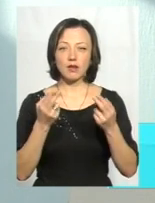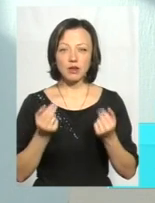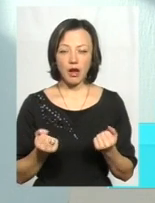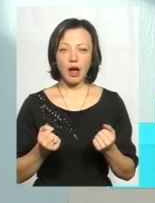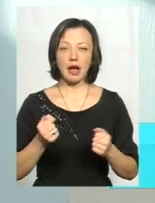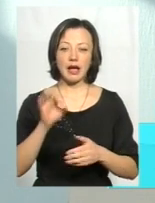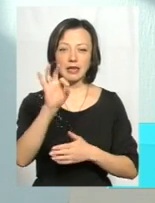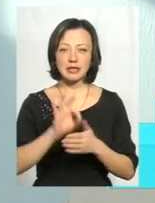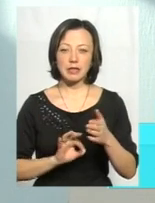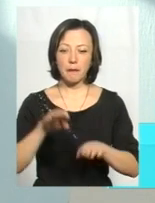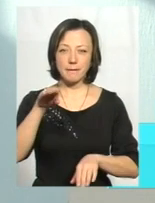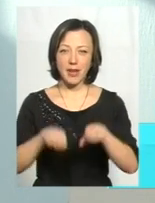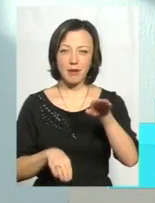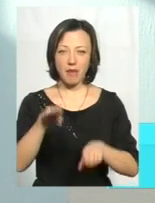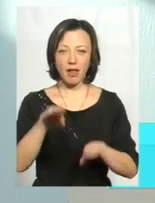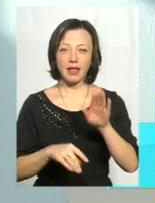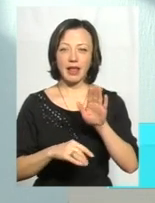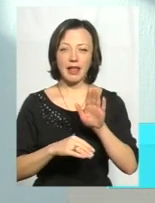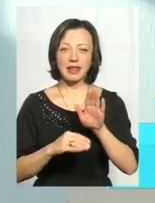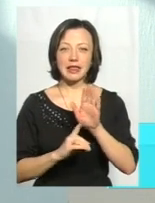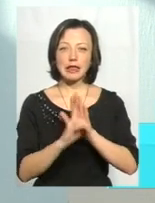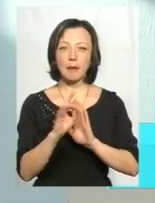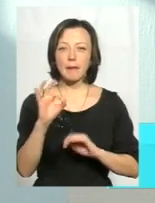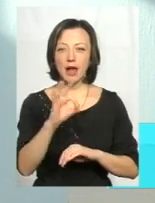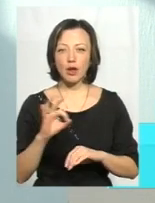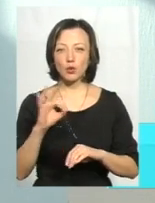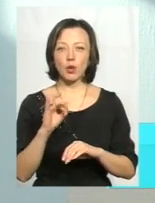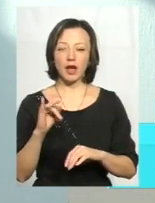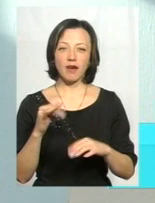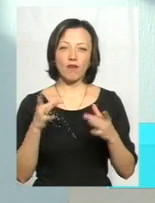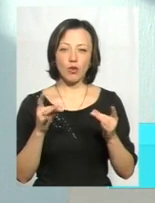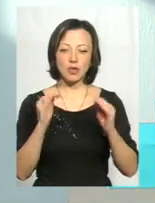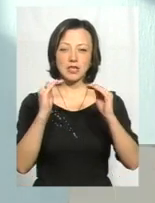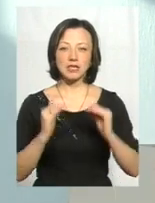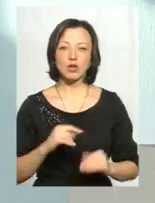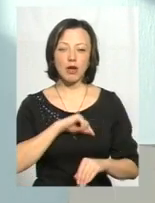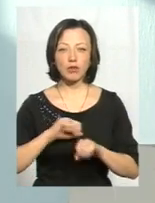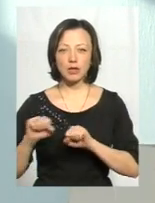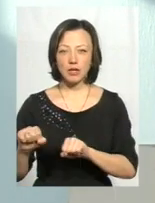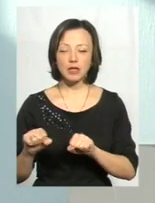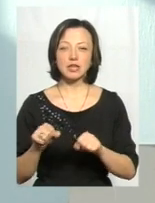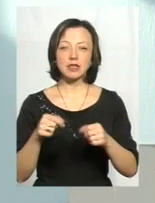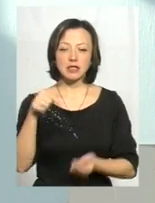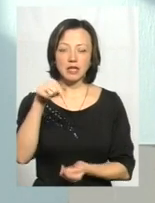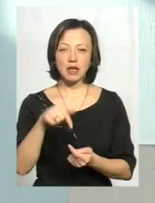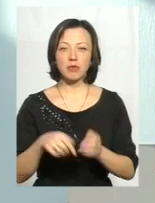і температури, і вологі, вони також знижують імунітет людини, вона схильна до підвищення